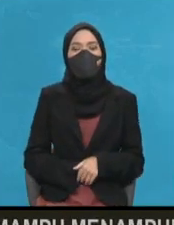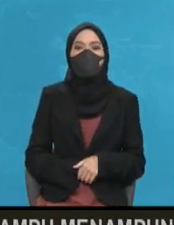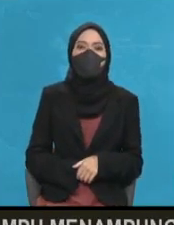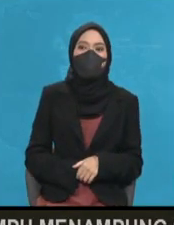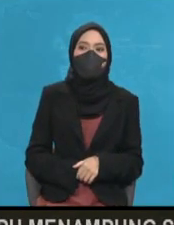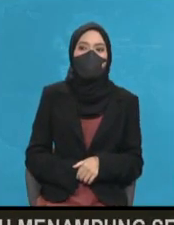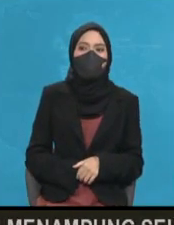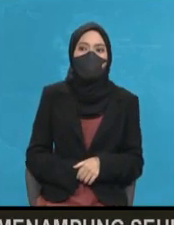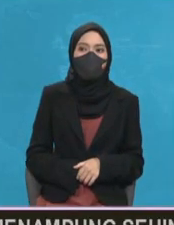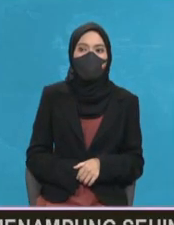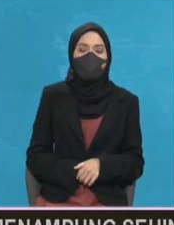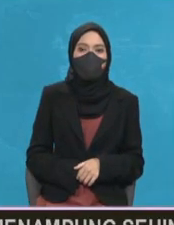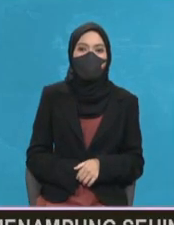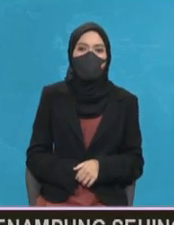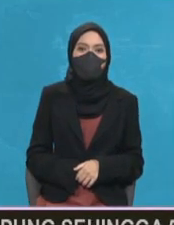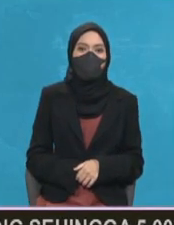Hai